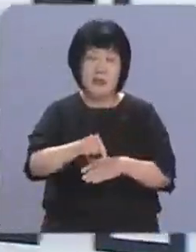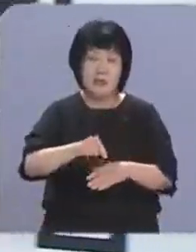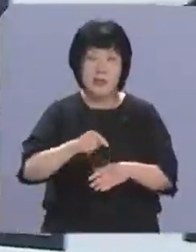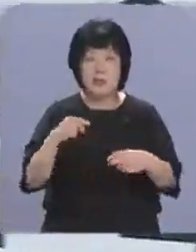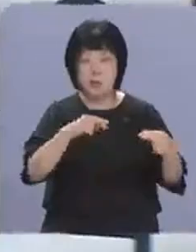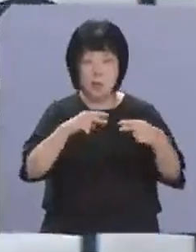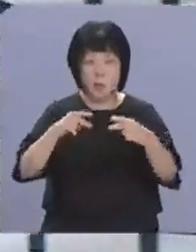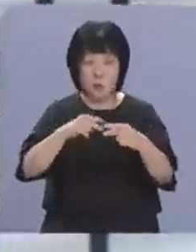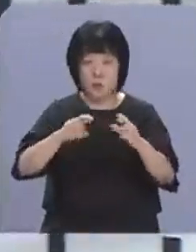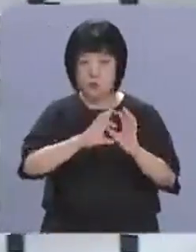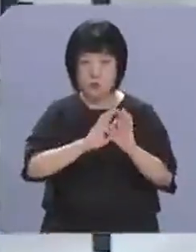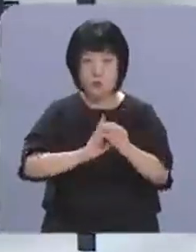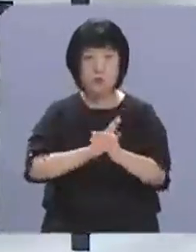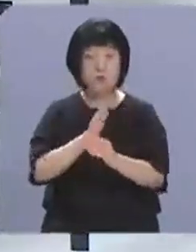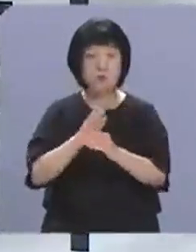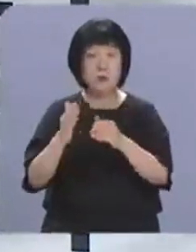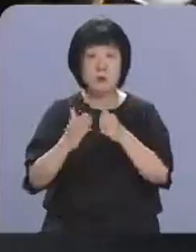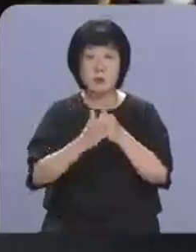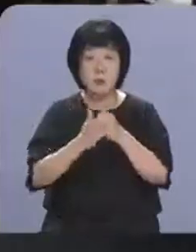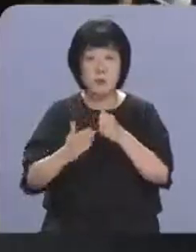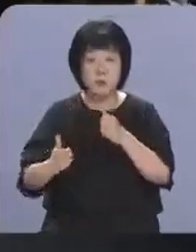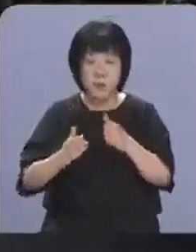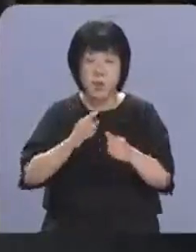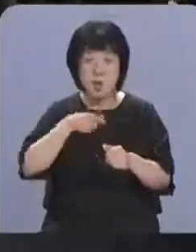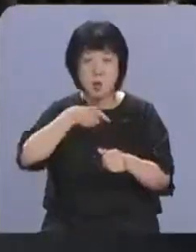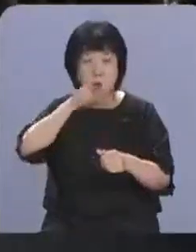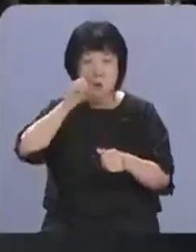계획이어서 후쿠시마 원전 오염수 문제를